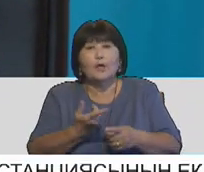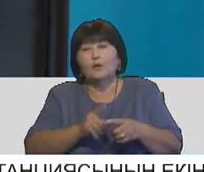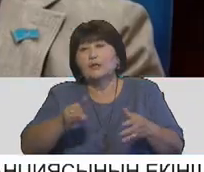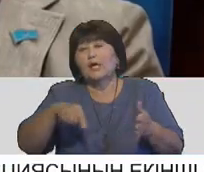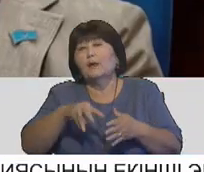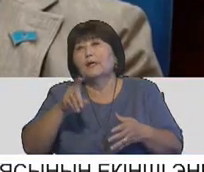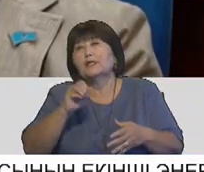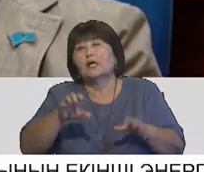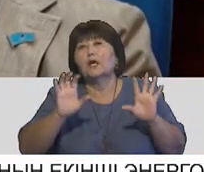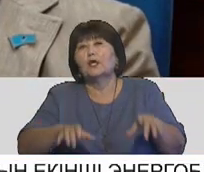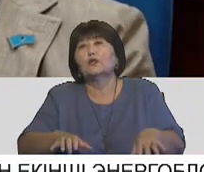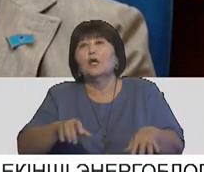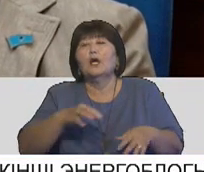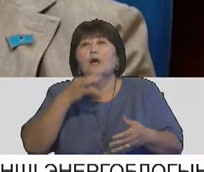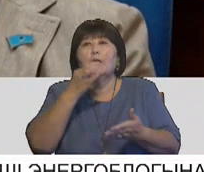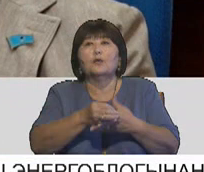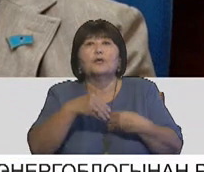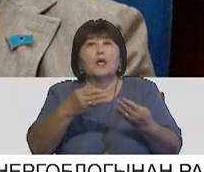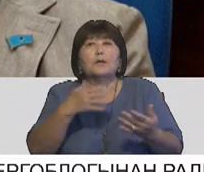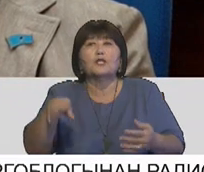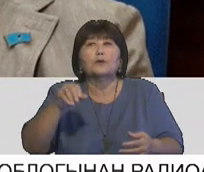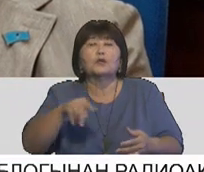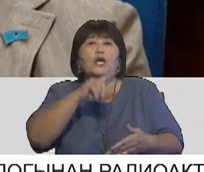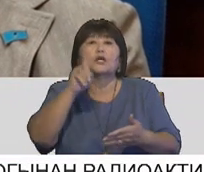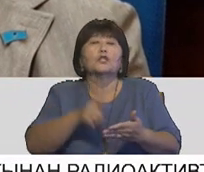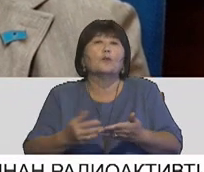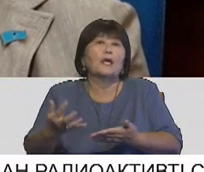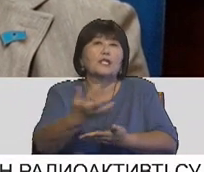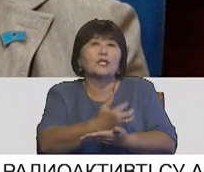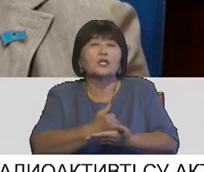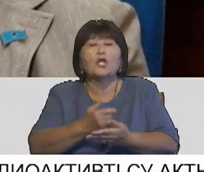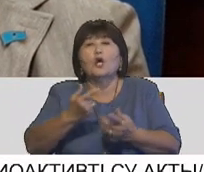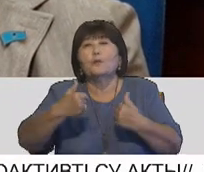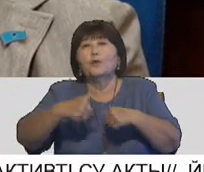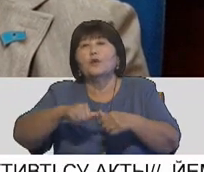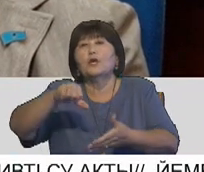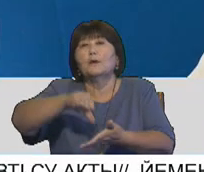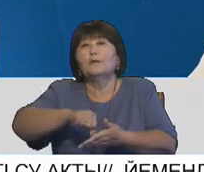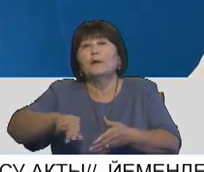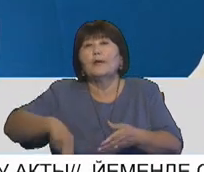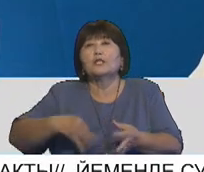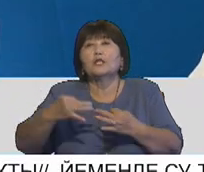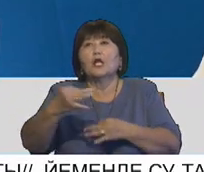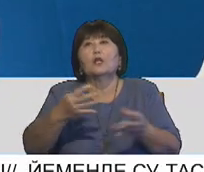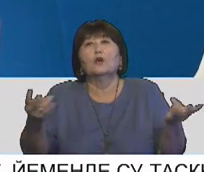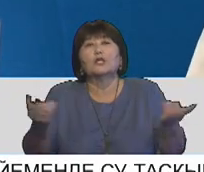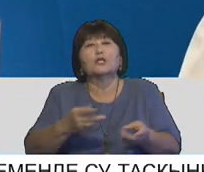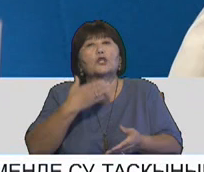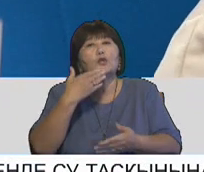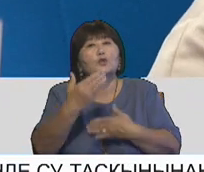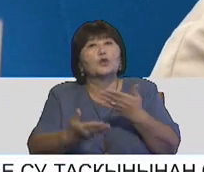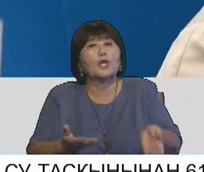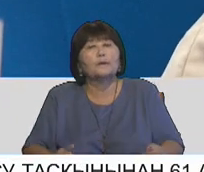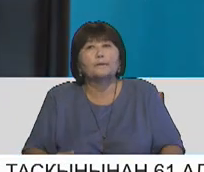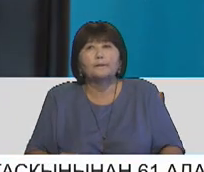қалалық мәслихат төрағасы мардымды жауап берілмеген депутаттық сауалдарды жинақтап, бөлім басшыларымен бірге талқылау қажеттігін ұсынды.